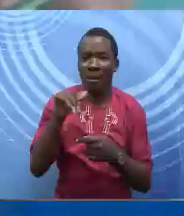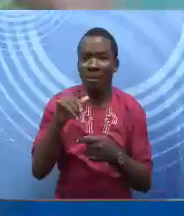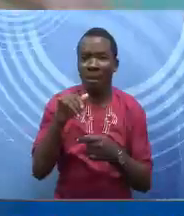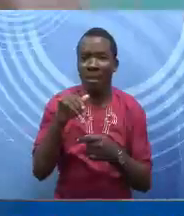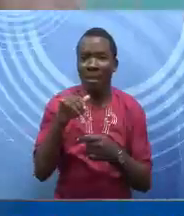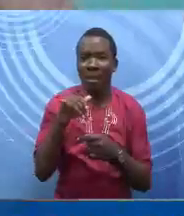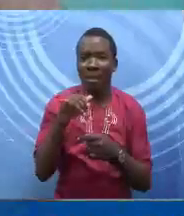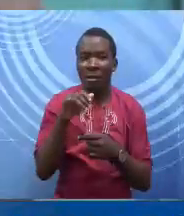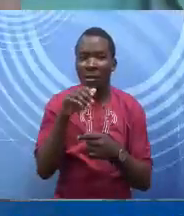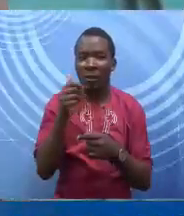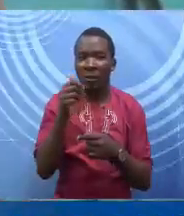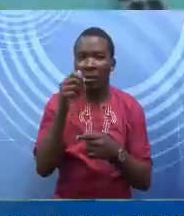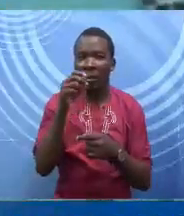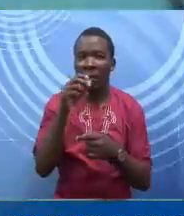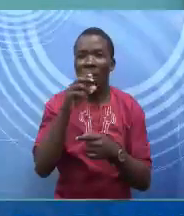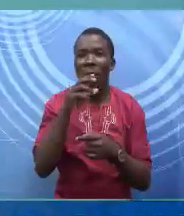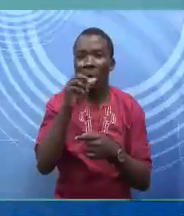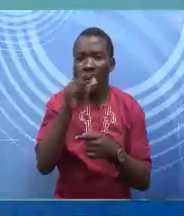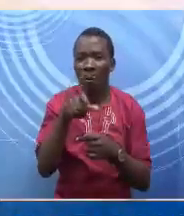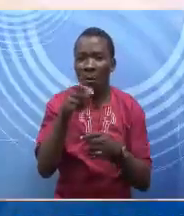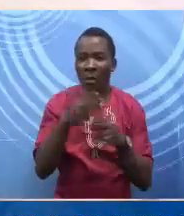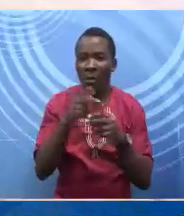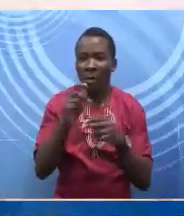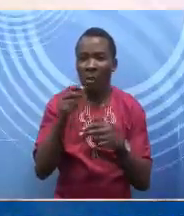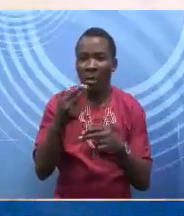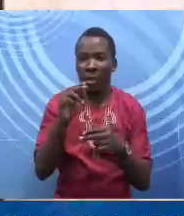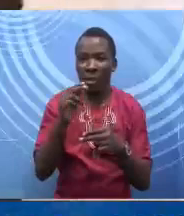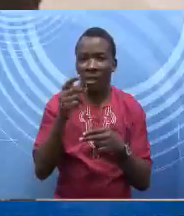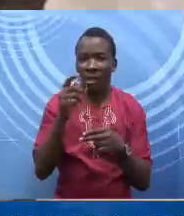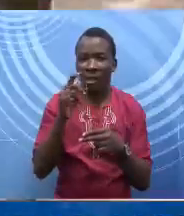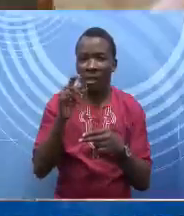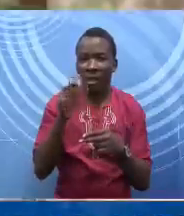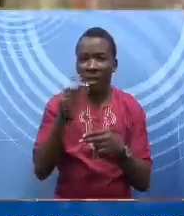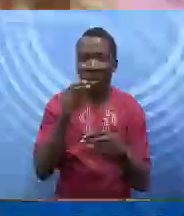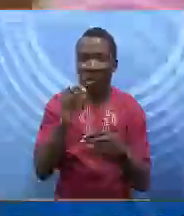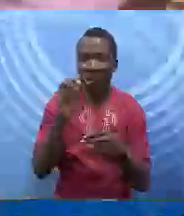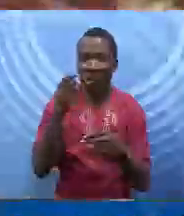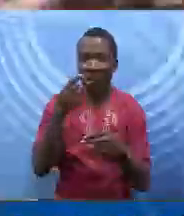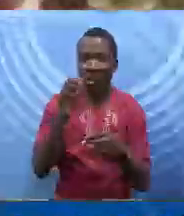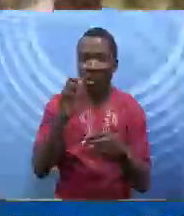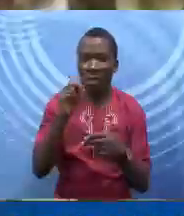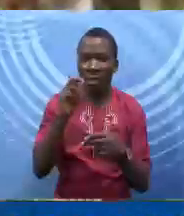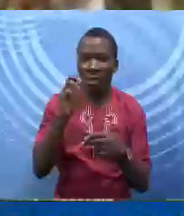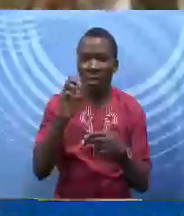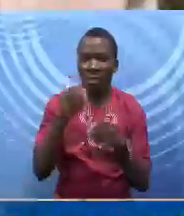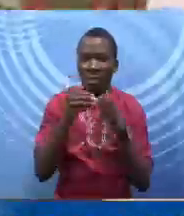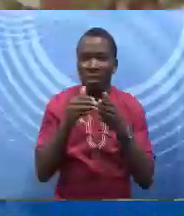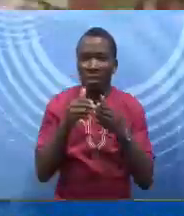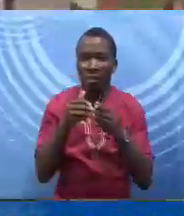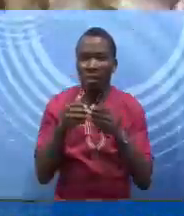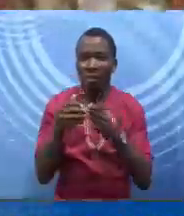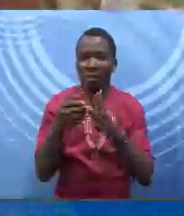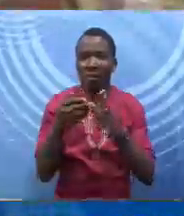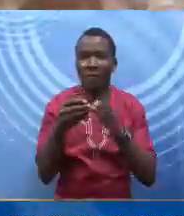awitwa Theogene abasambanyije nawe, wenda biraza gutanga ishusho ibintu bimwe abana bigize